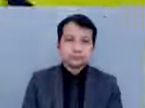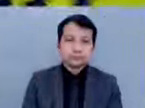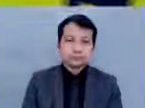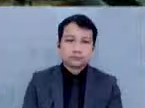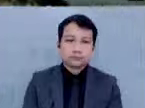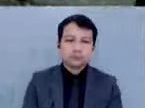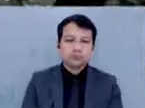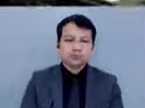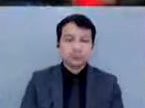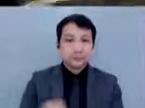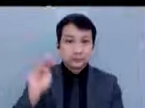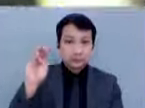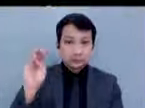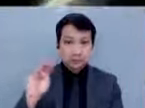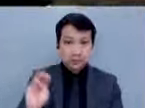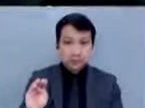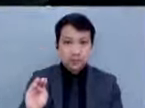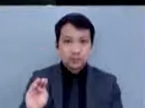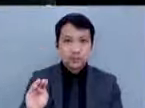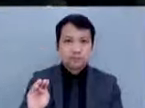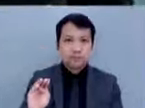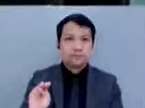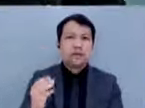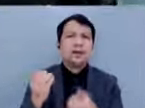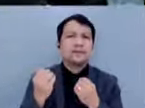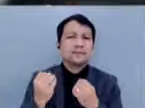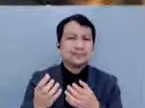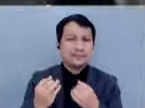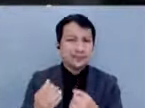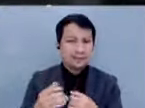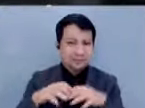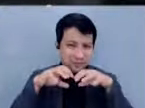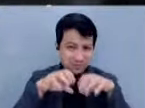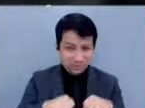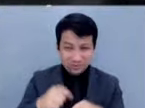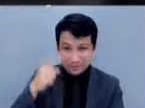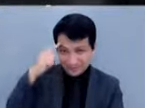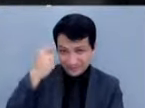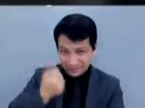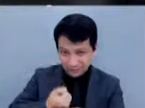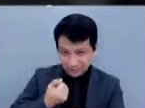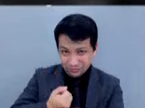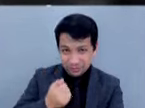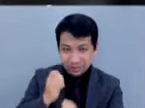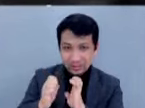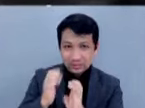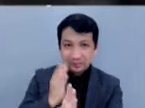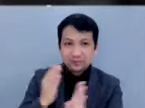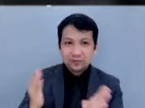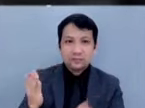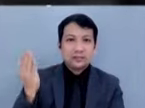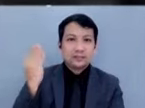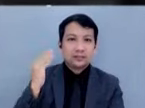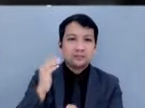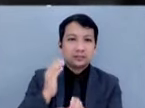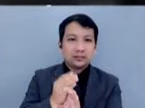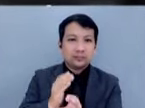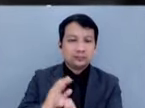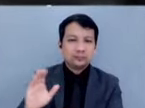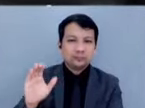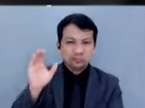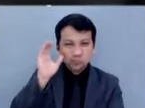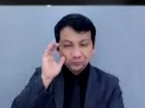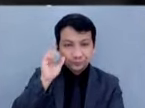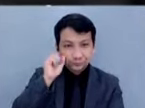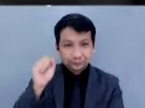Lunes na Lunes, ang dami na namang nahuling pasaway sa EDSA busway. Kabilang dyan ang sinasakyan ni dating Ilocos Sur Governor Chavit Singson at